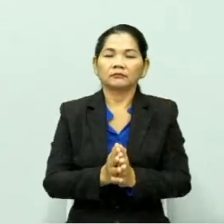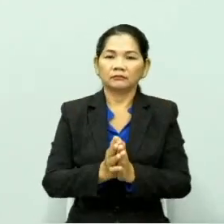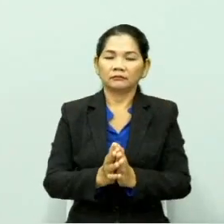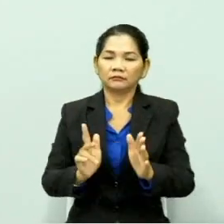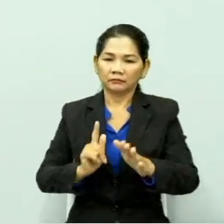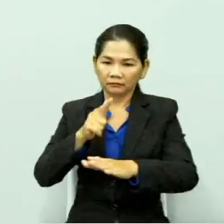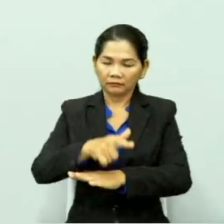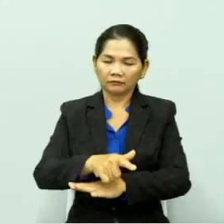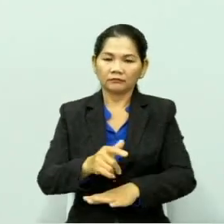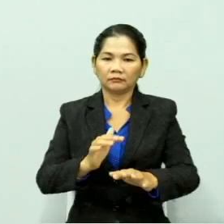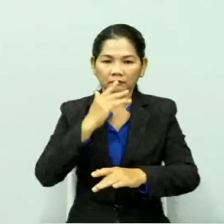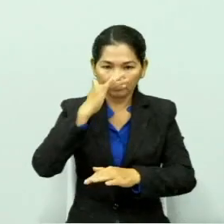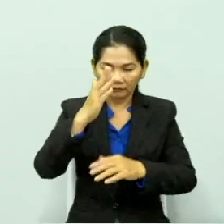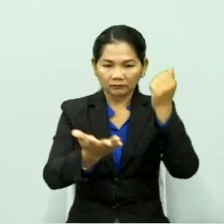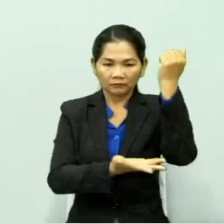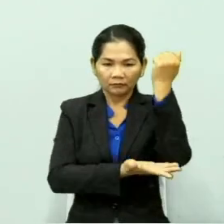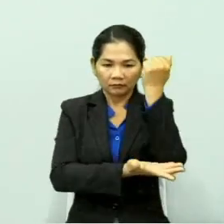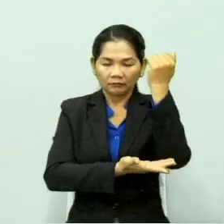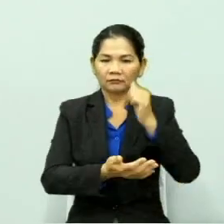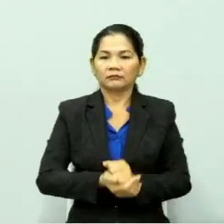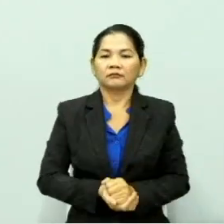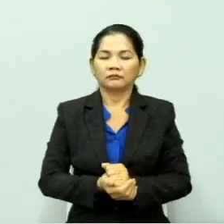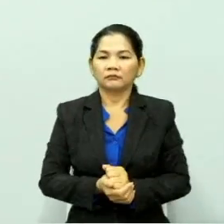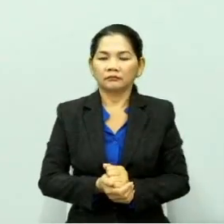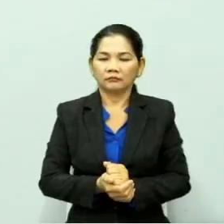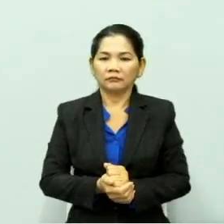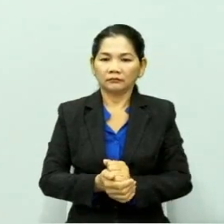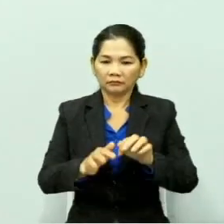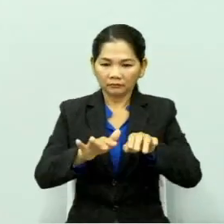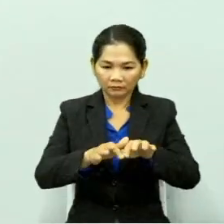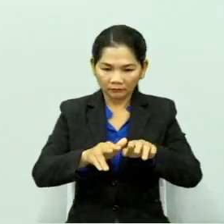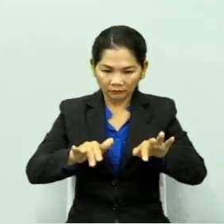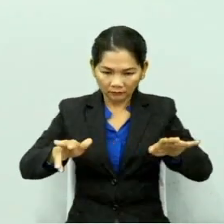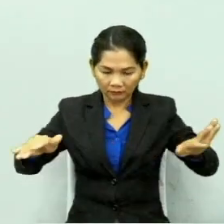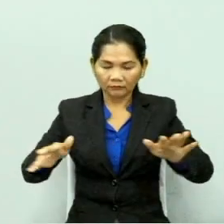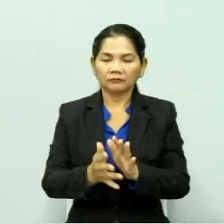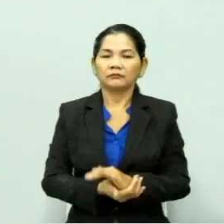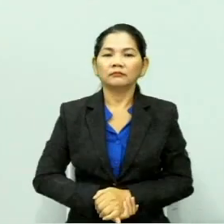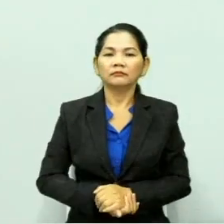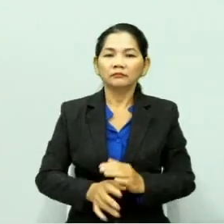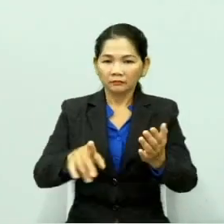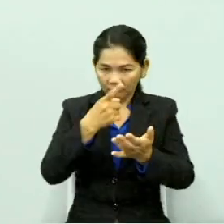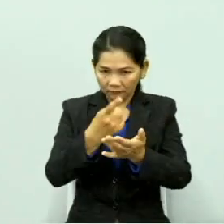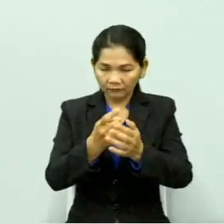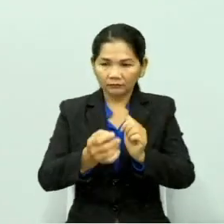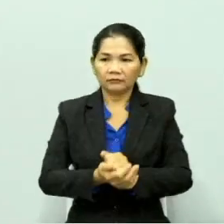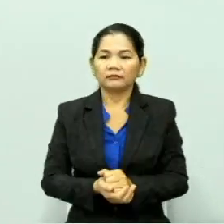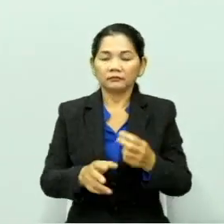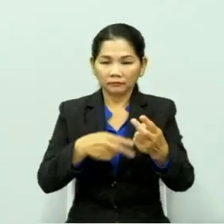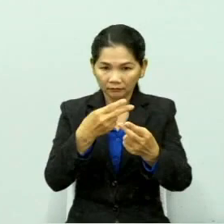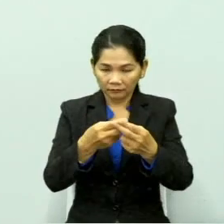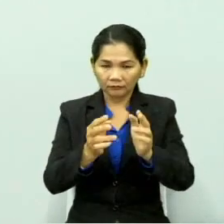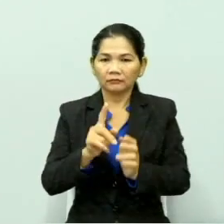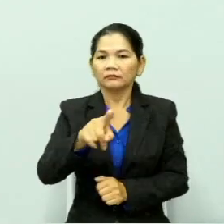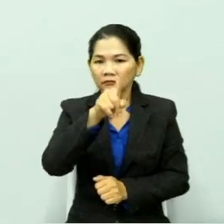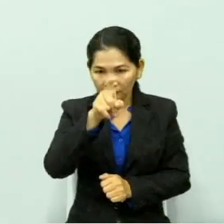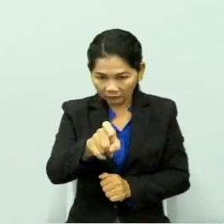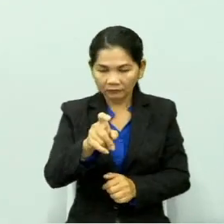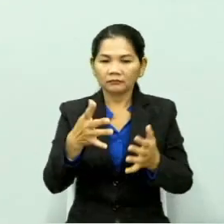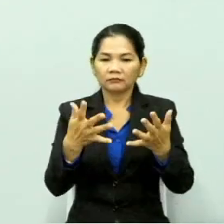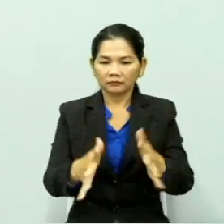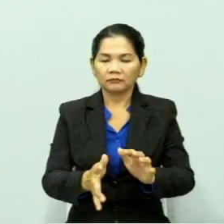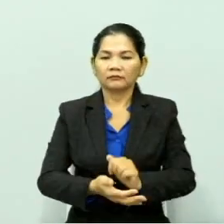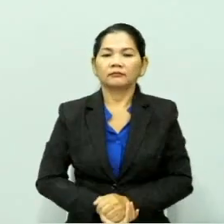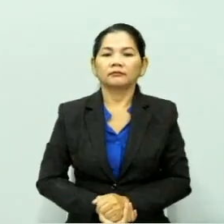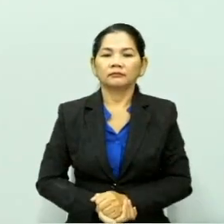một chứ nâng chế xạ một chà ô con tặng ạc này con bàn cho rúm cháy chà xâm nua cho mùi nhạc rú